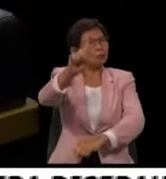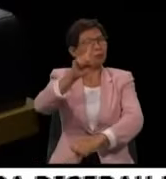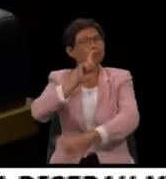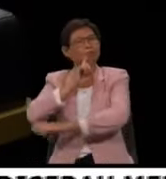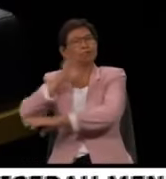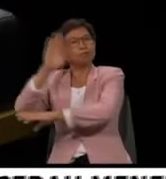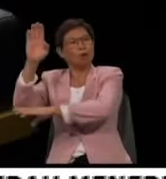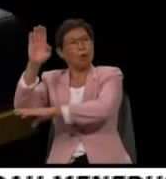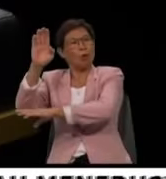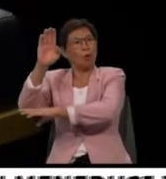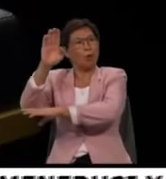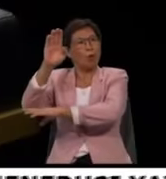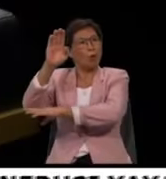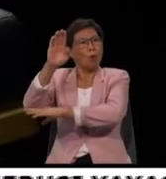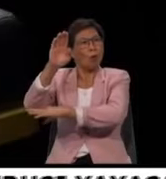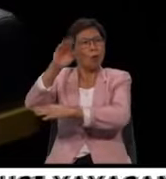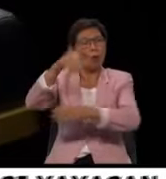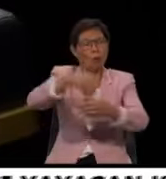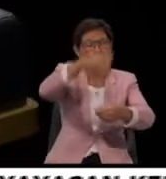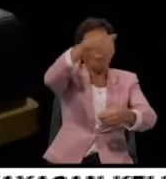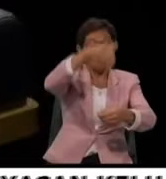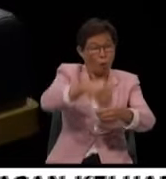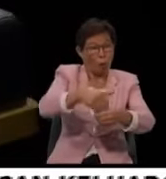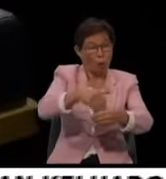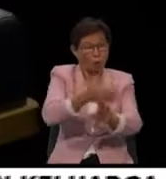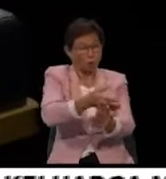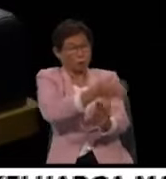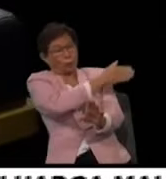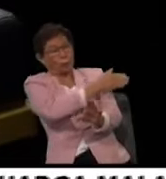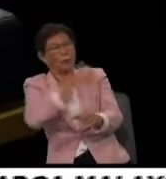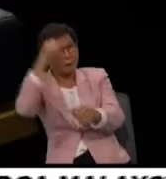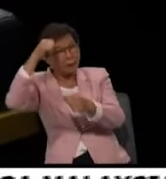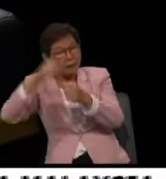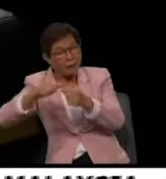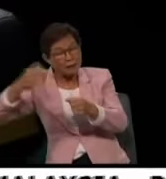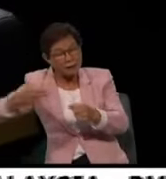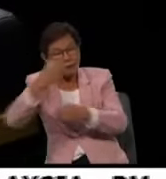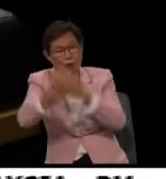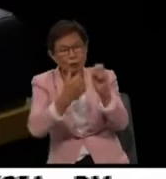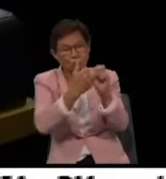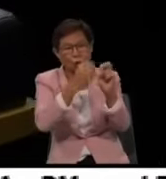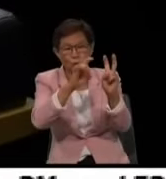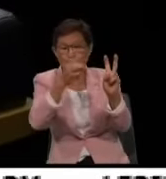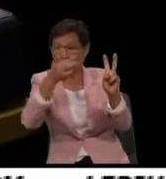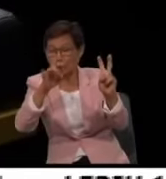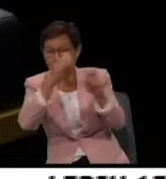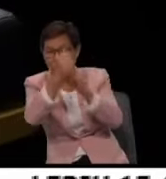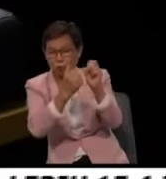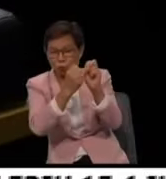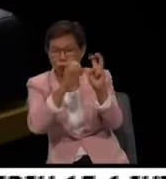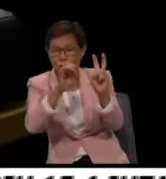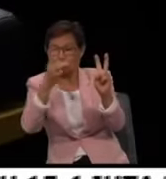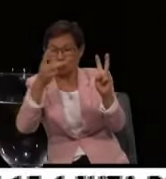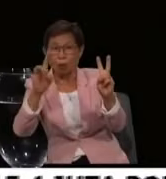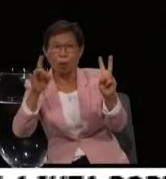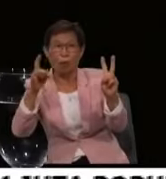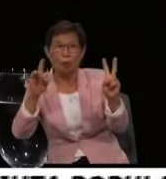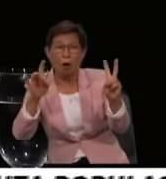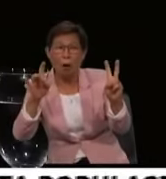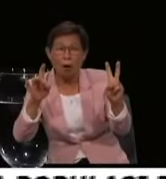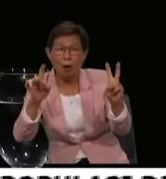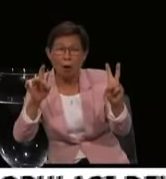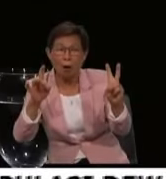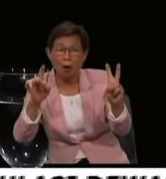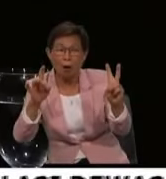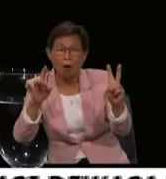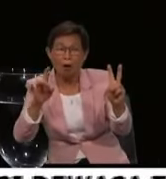perjanjian pilihan raya sebelum ni. Kalau kita ingat sejarah salah 18, salah satu aspek rakyat percaya